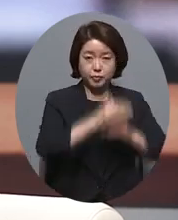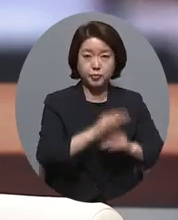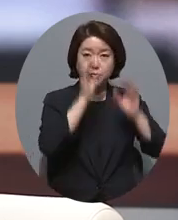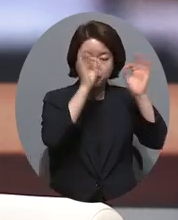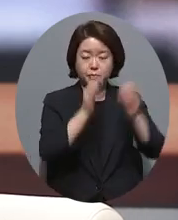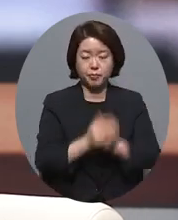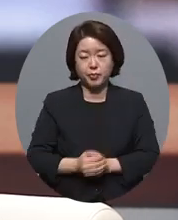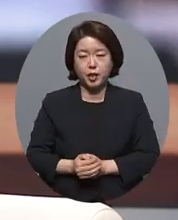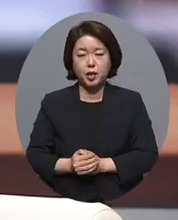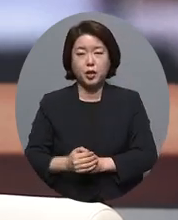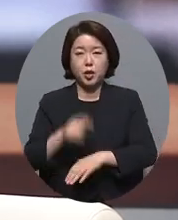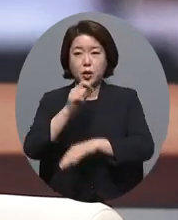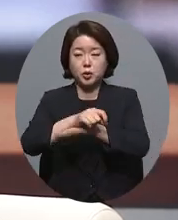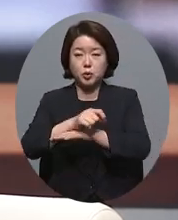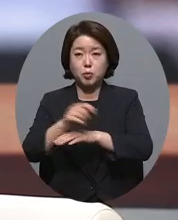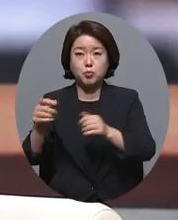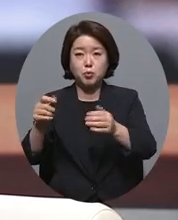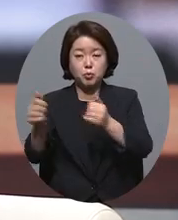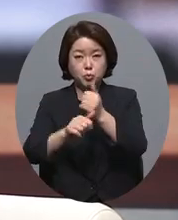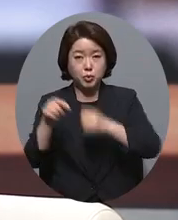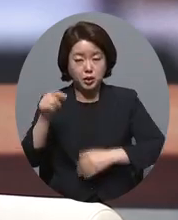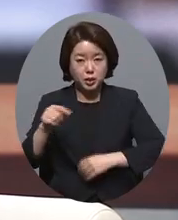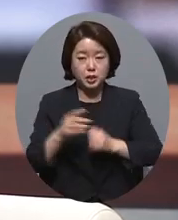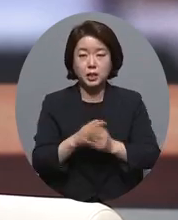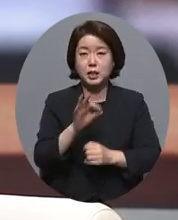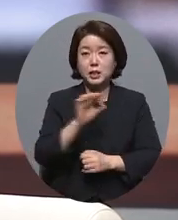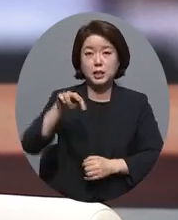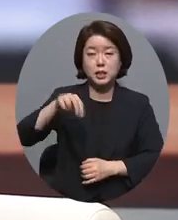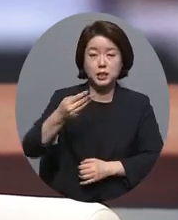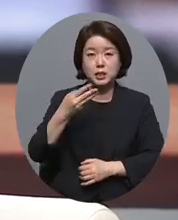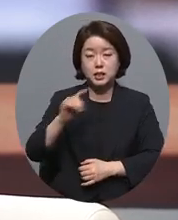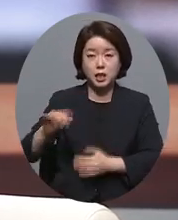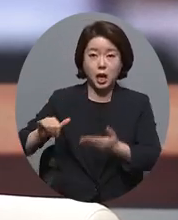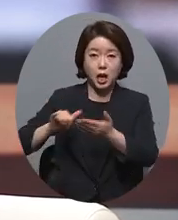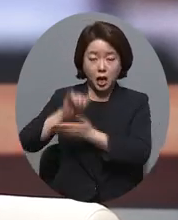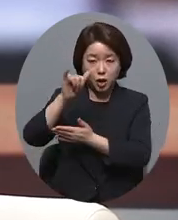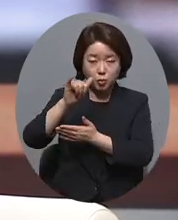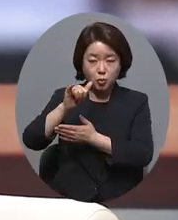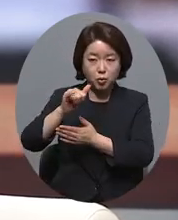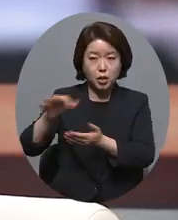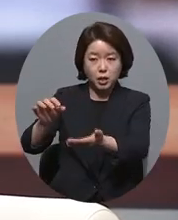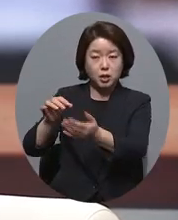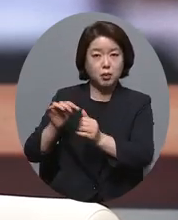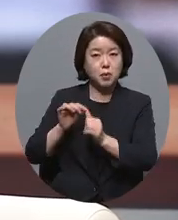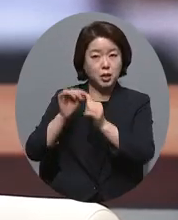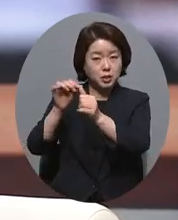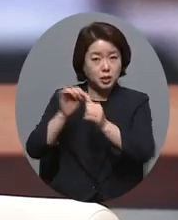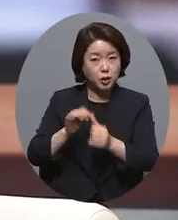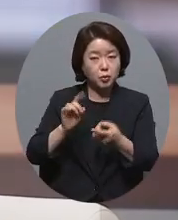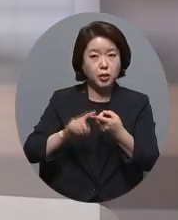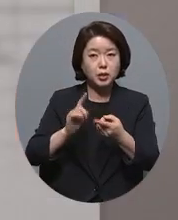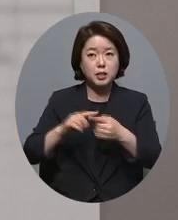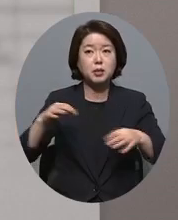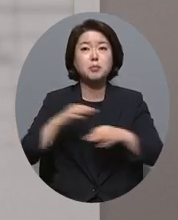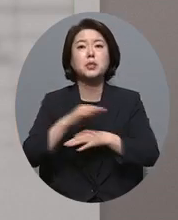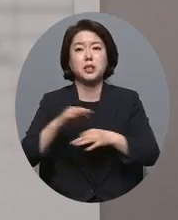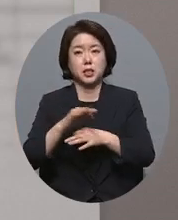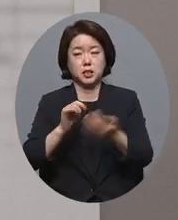정무위로 가볼 텐데요 정무위에서는 이스타항공 채용비례와 관련해서 공세가 이어졌습니다 영상 보시죠